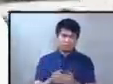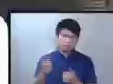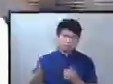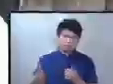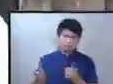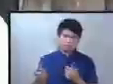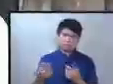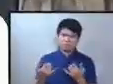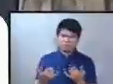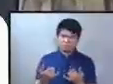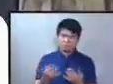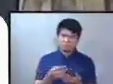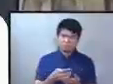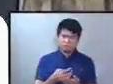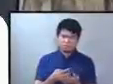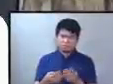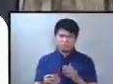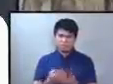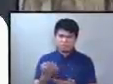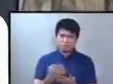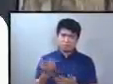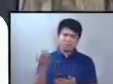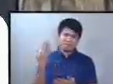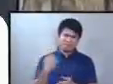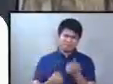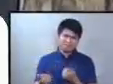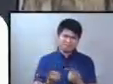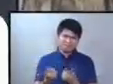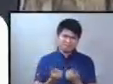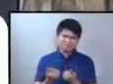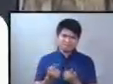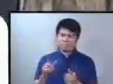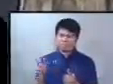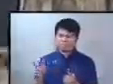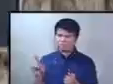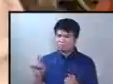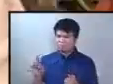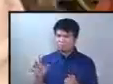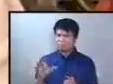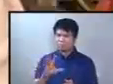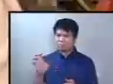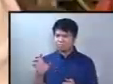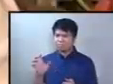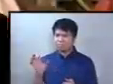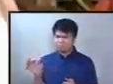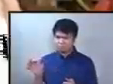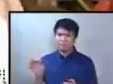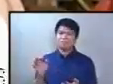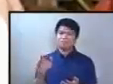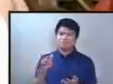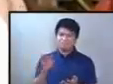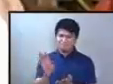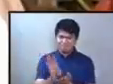ngayon kumpara sa mga nagdaang administrasyon. Sa 2018 pa lang, umabot kami sa 590 billion pesos. Yun ang